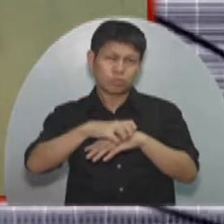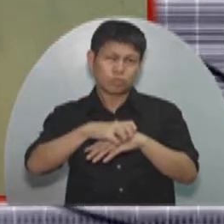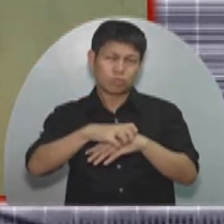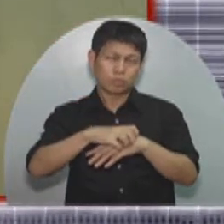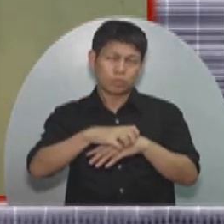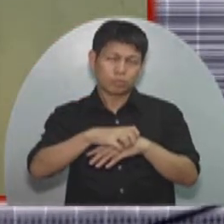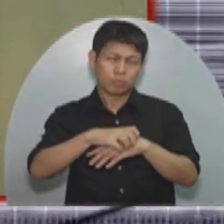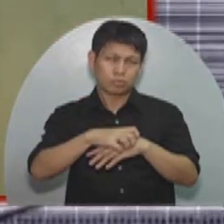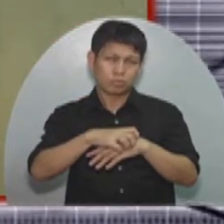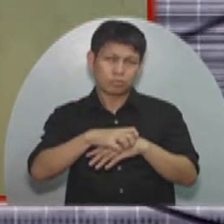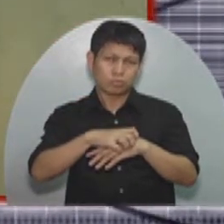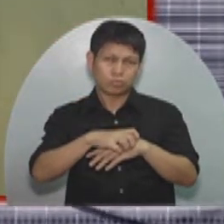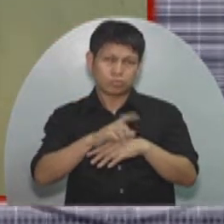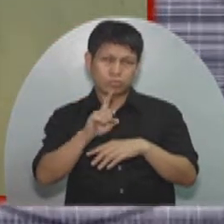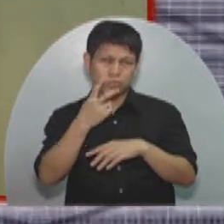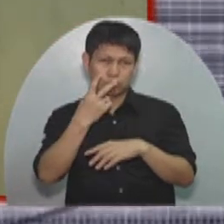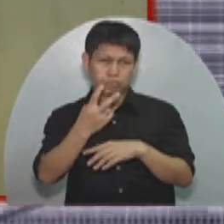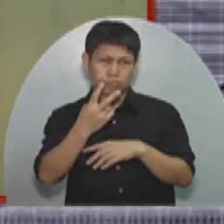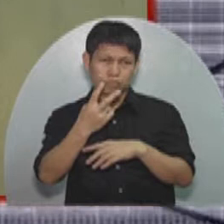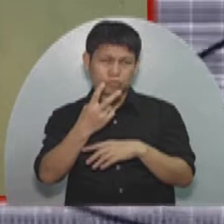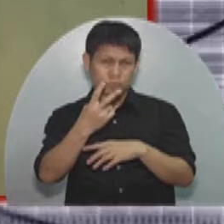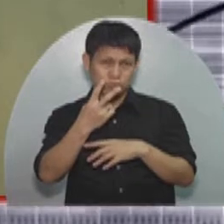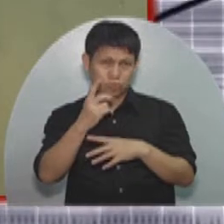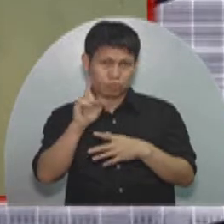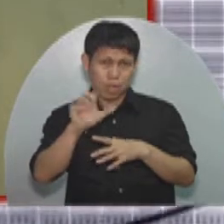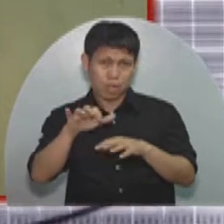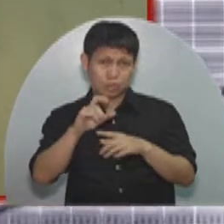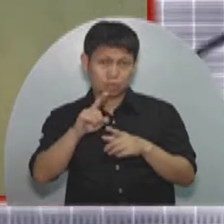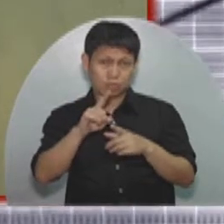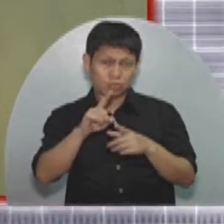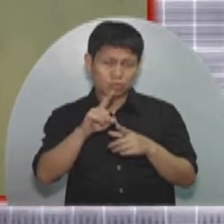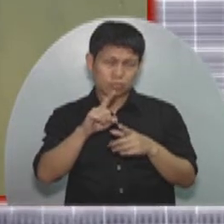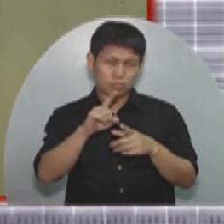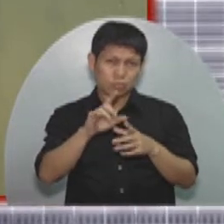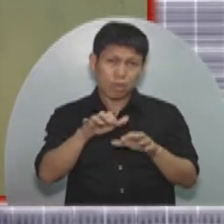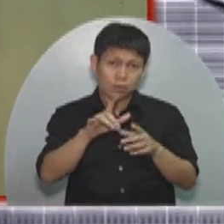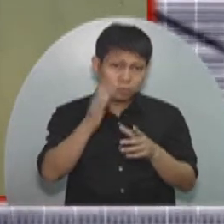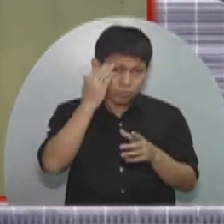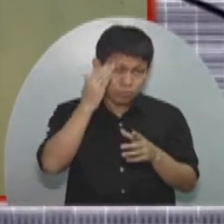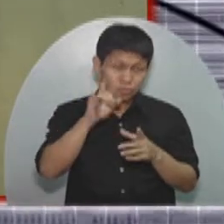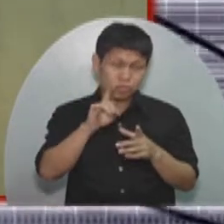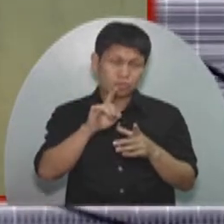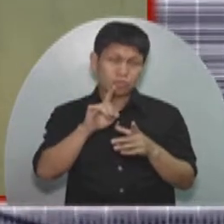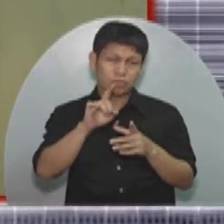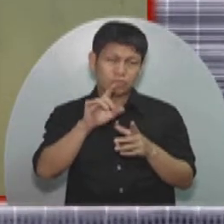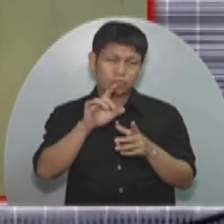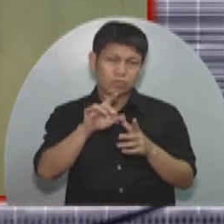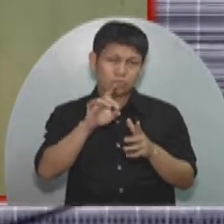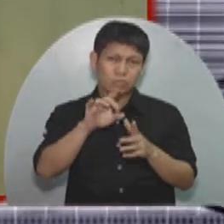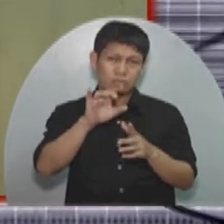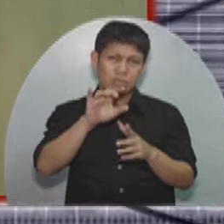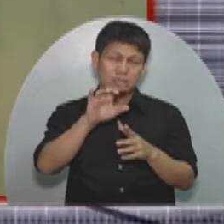ay usually nating nadadiagnose sa pamamagitan ng paggamit ng mga diagnostic modalities tulad